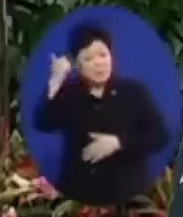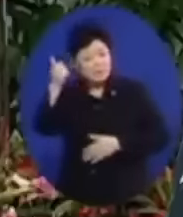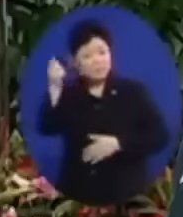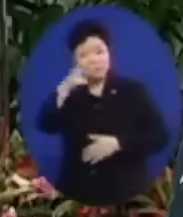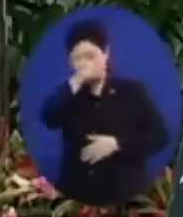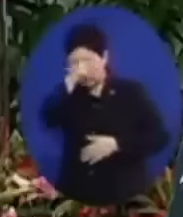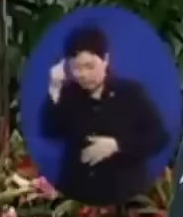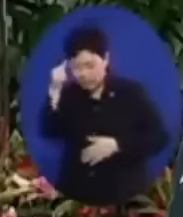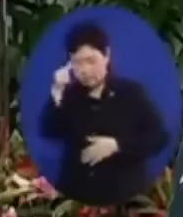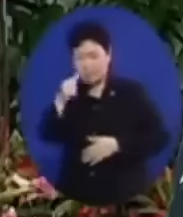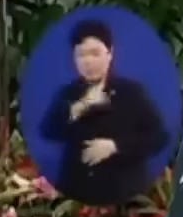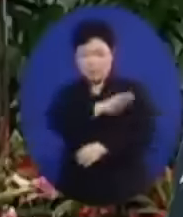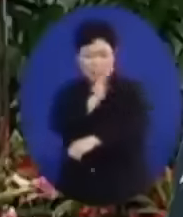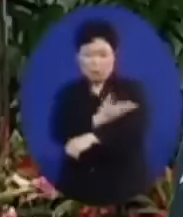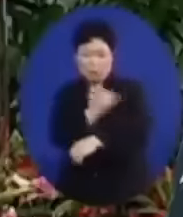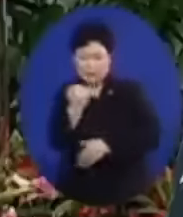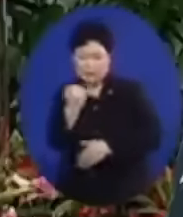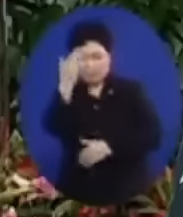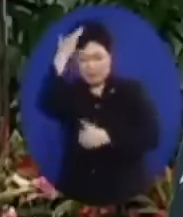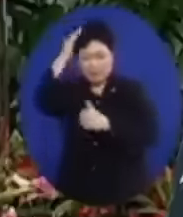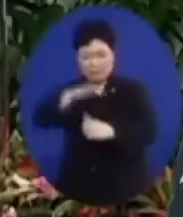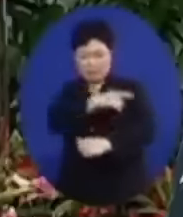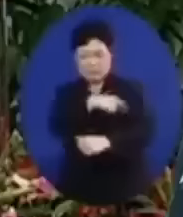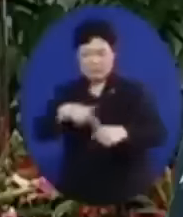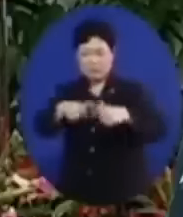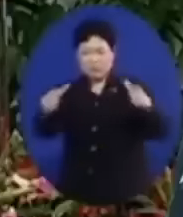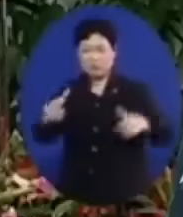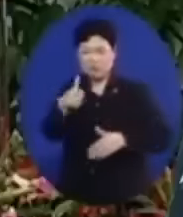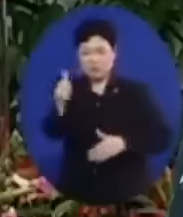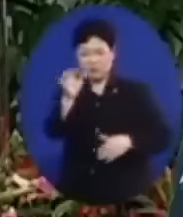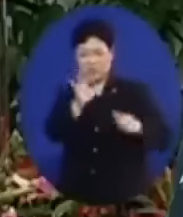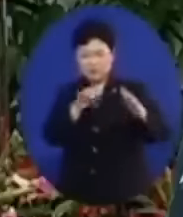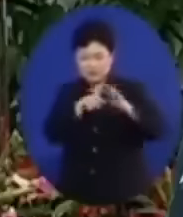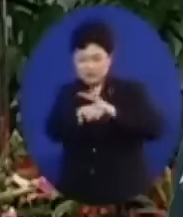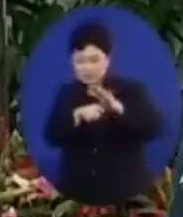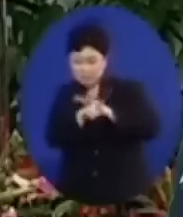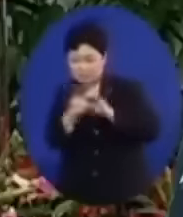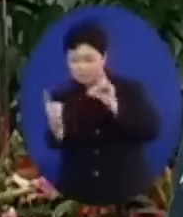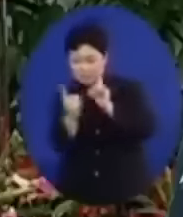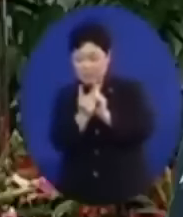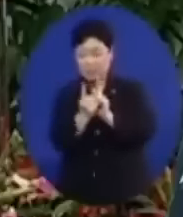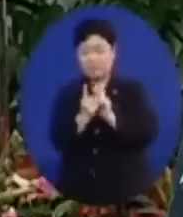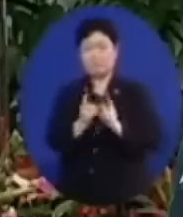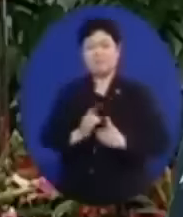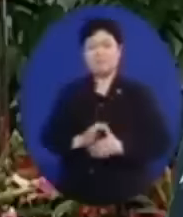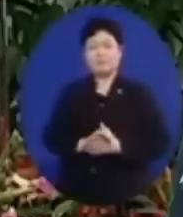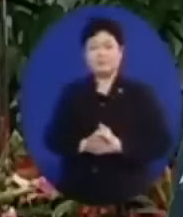장로님, 권사님, 안수집사님, 구역장님 찾아가서